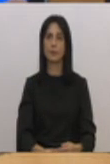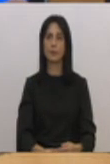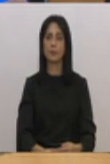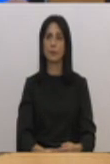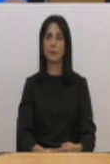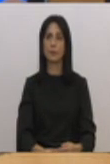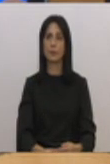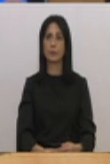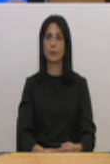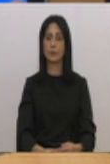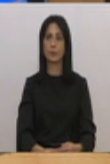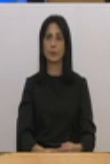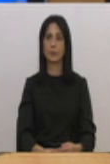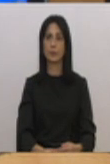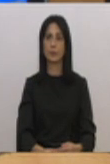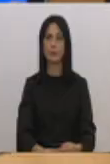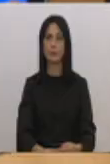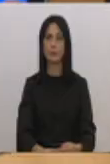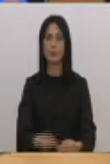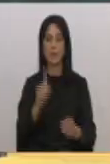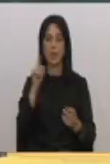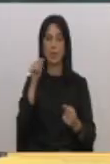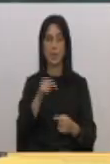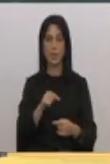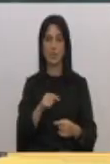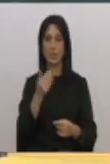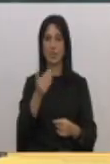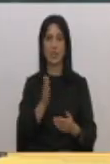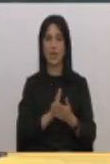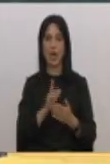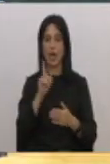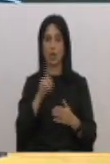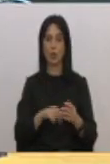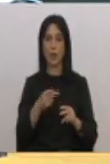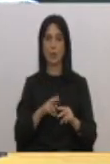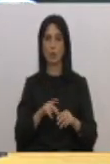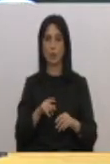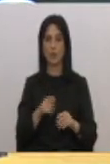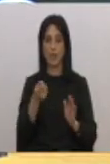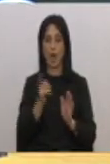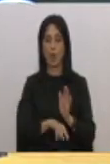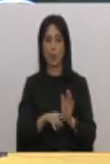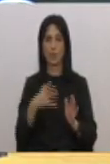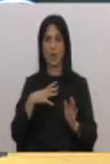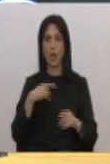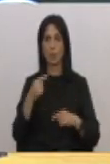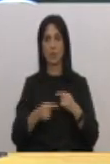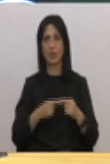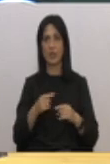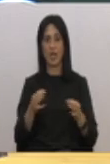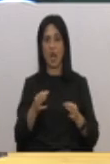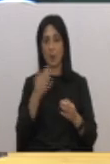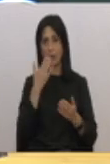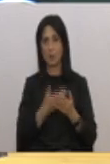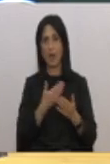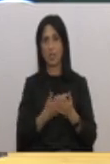დავუმატეთ თუ შეიძლება ერთი წუთი. შესაბამისად თქვენ არ გაქვთ ნდობა, იმიტომ რომ აუფასურებთ ქართულ ტრადიციებს, არაფრად